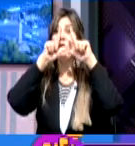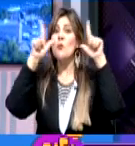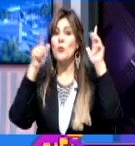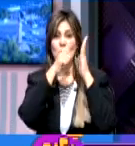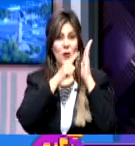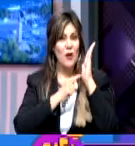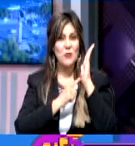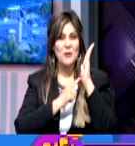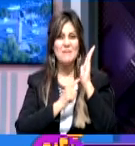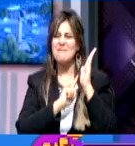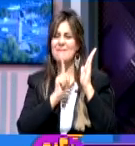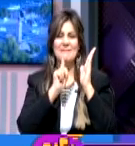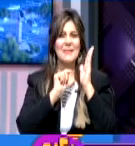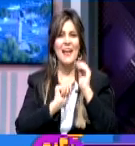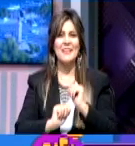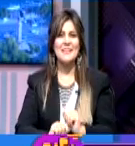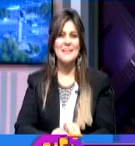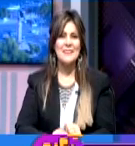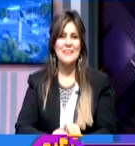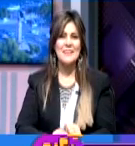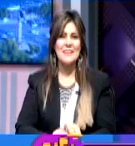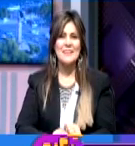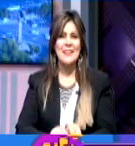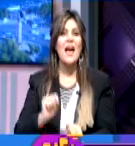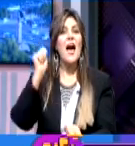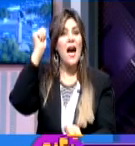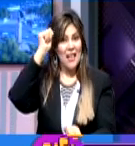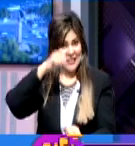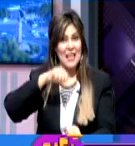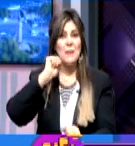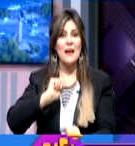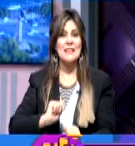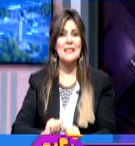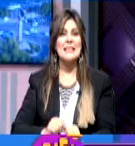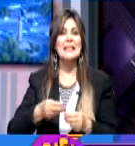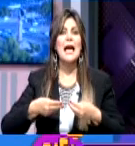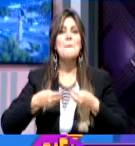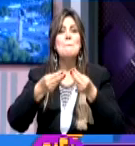نصوص القانون. وطبعا فكرة إصدار